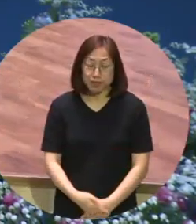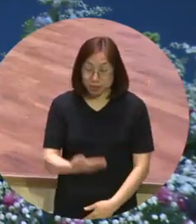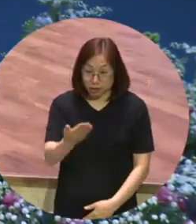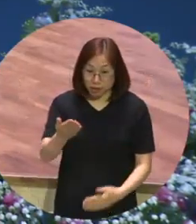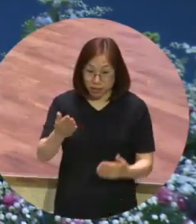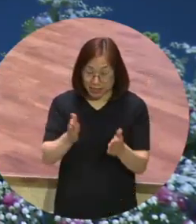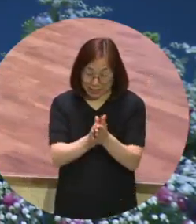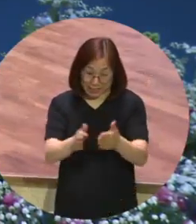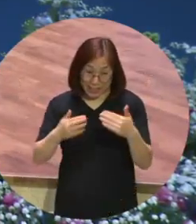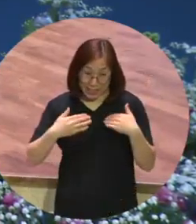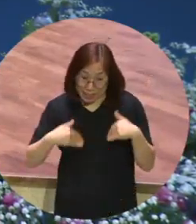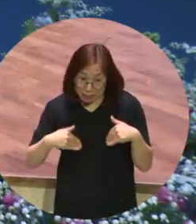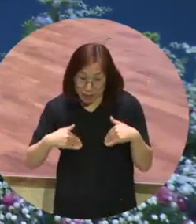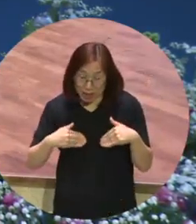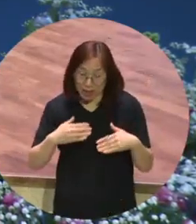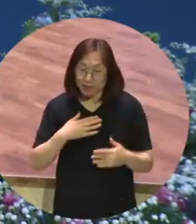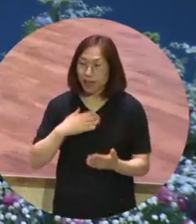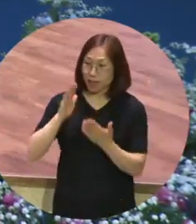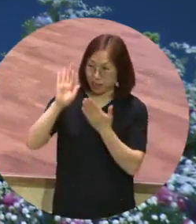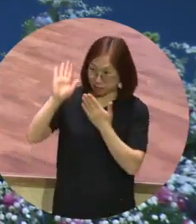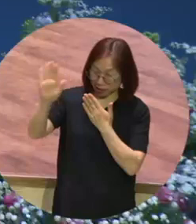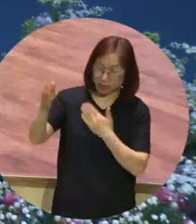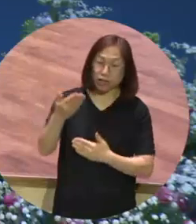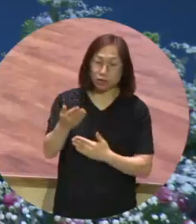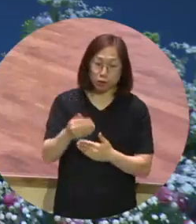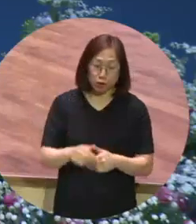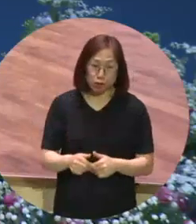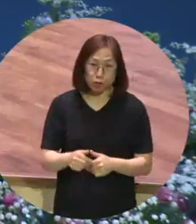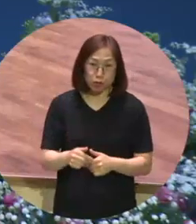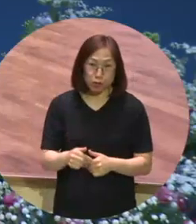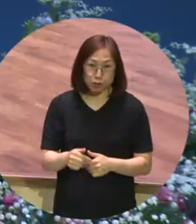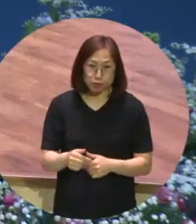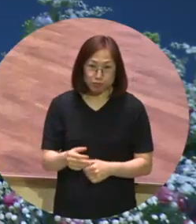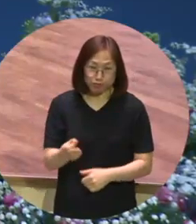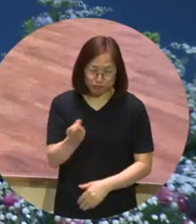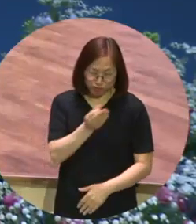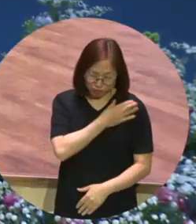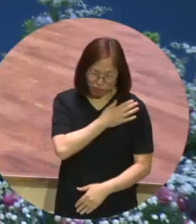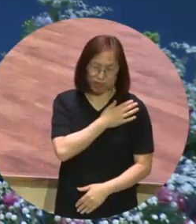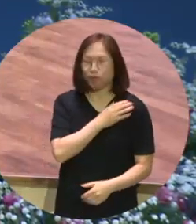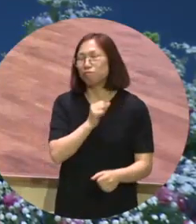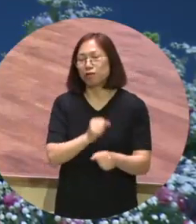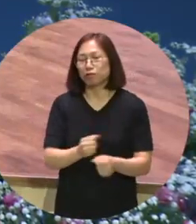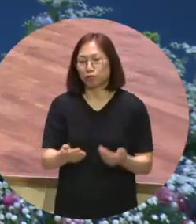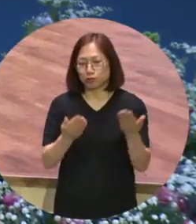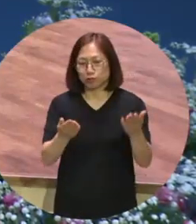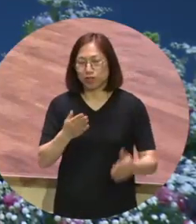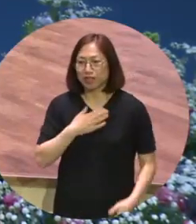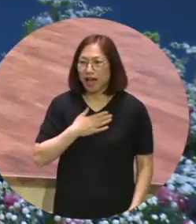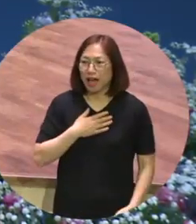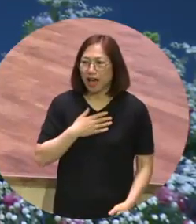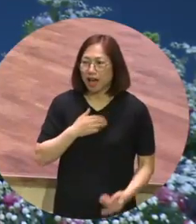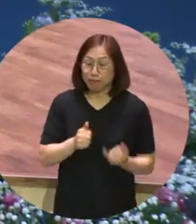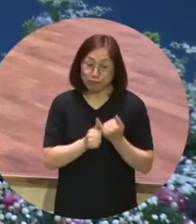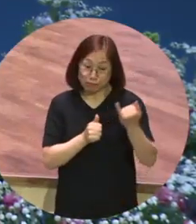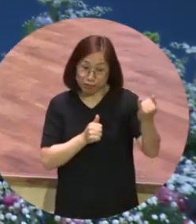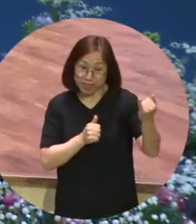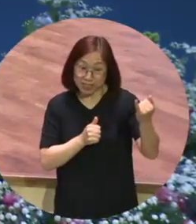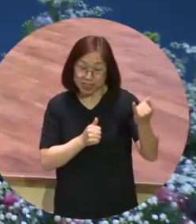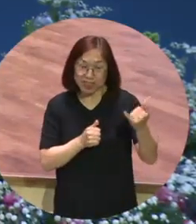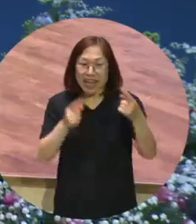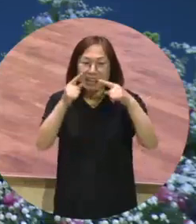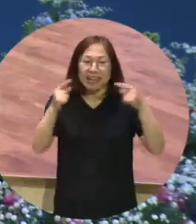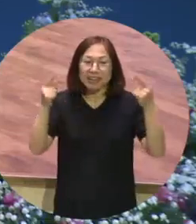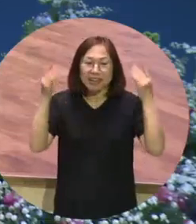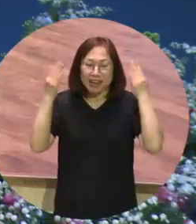나머지 책임지고 내가 이야기하잖아요. 내가 집사람 재수생하고 결혼했다고. 나는 대학 졸업할 군대 갔다 와 대학 졸업할